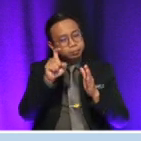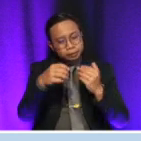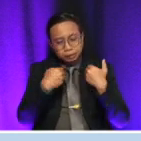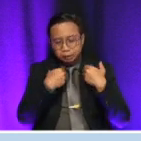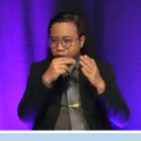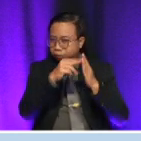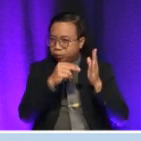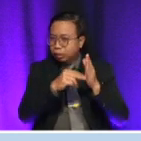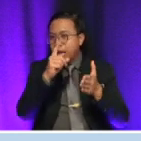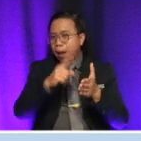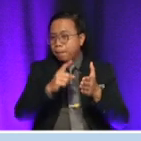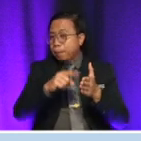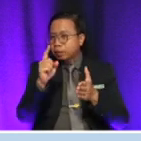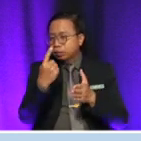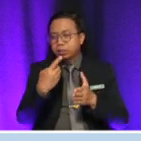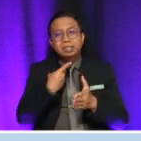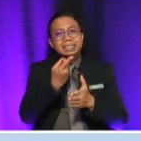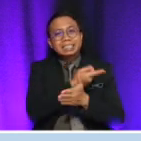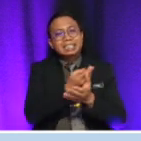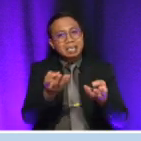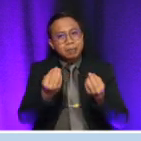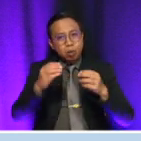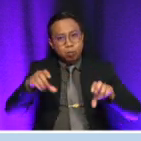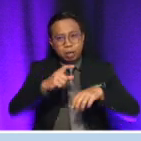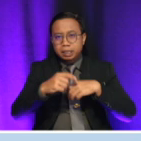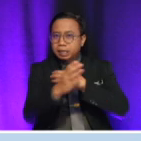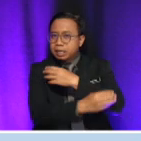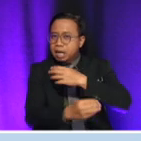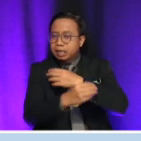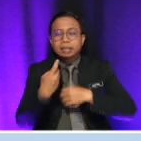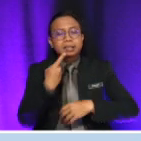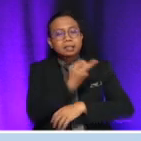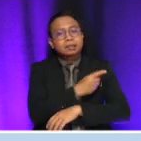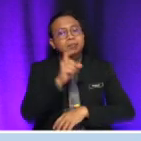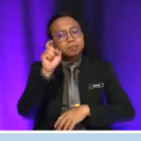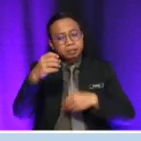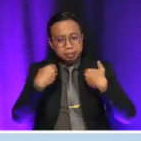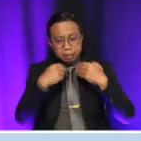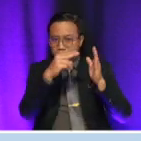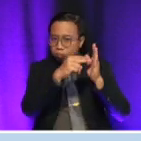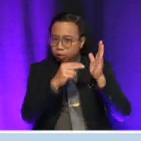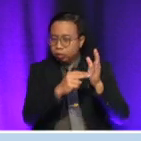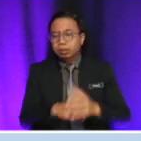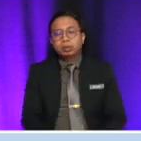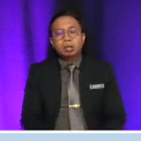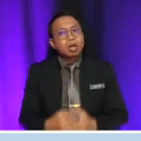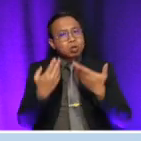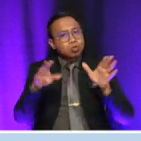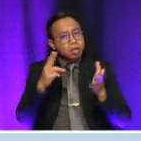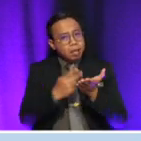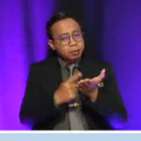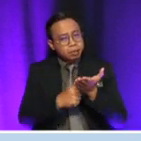apa-apa saja yang kita hendak lakukan di negara kita masih ada undang-undang dahulu apabila dah dibincangkan